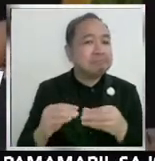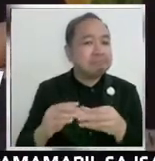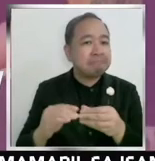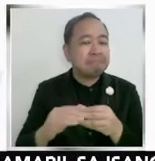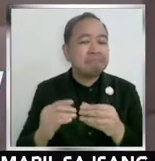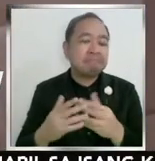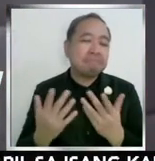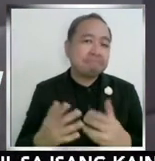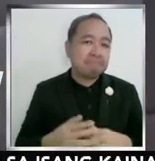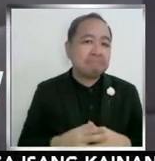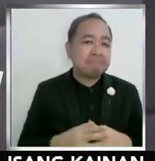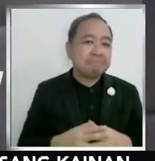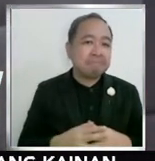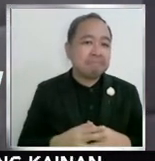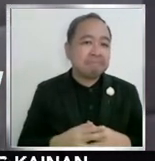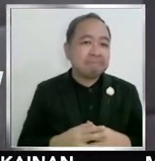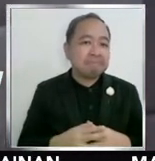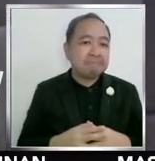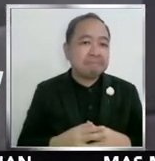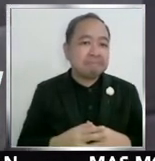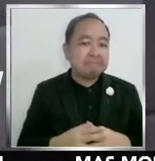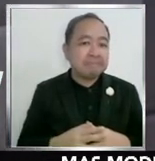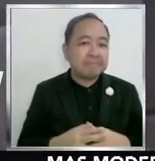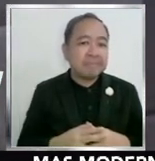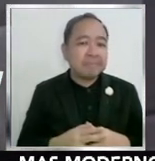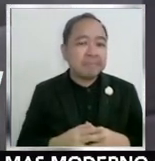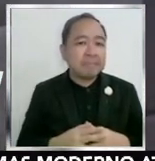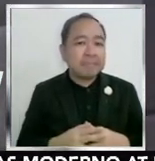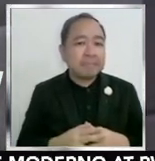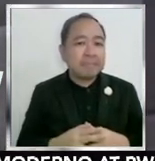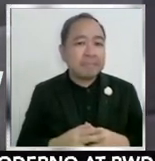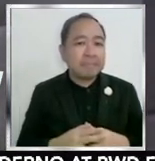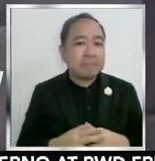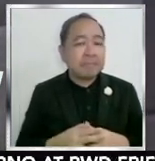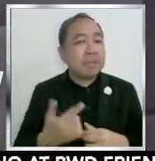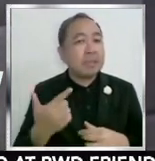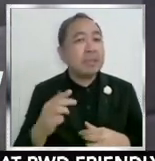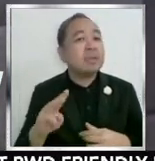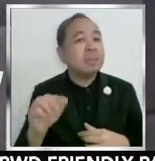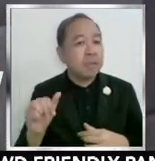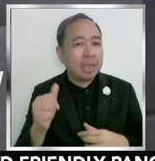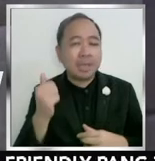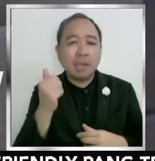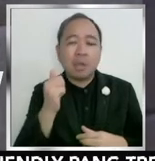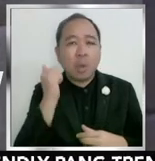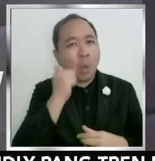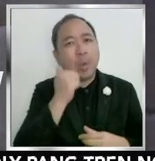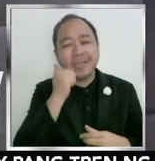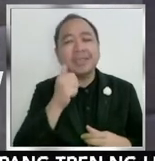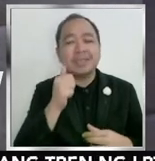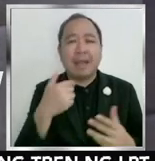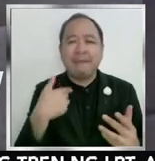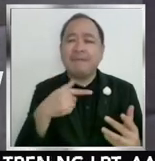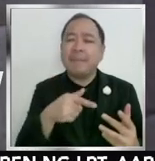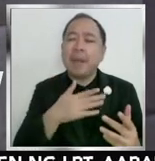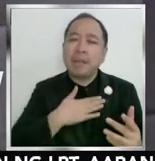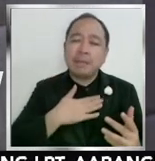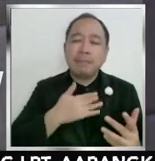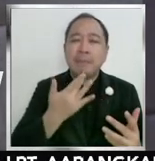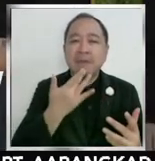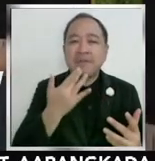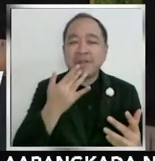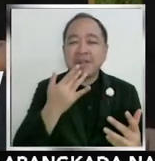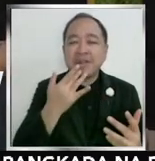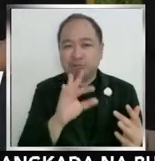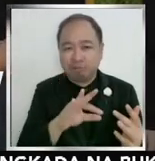Yeah! Kulitan? Hindi naman mistake kasi ang cheating, it's always a choice. Okay, wow! Kaya,